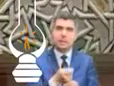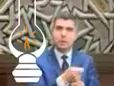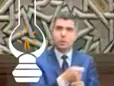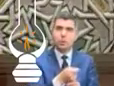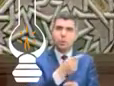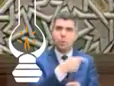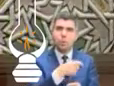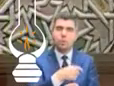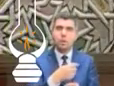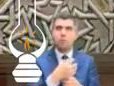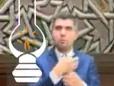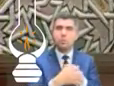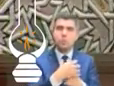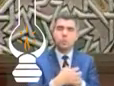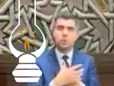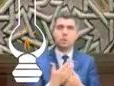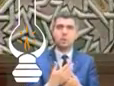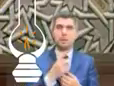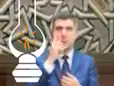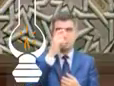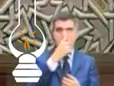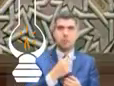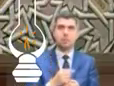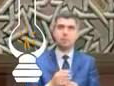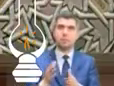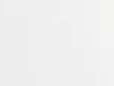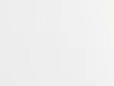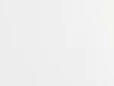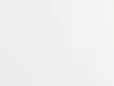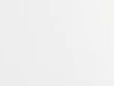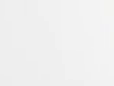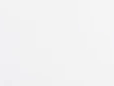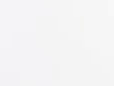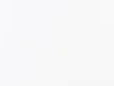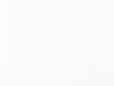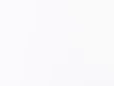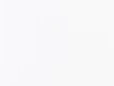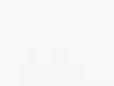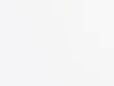ديالنا كنسقيو بالماء الصالح للشرب. شكرا سيدي.